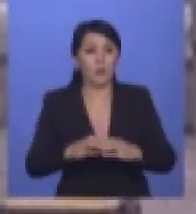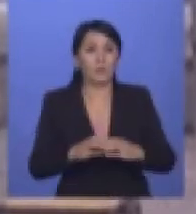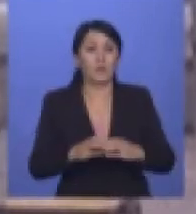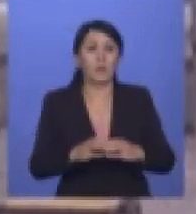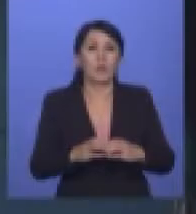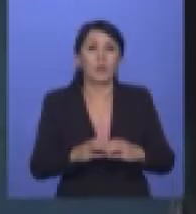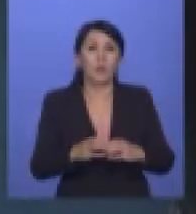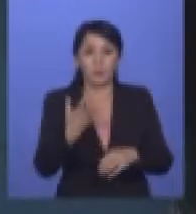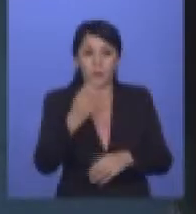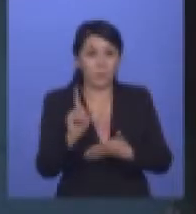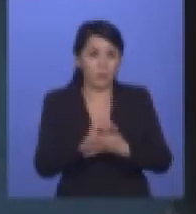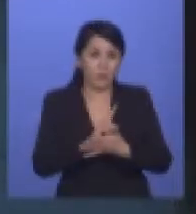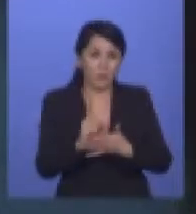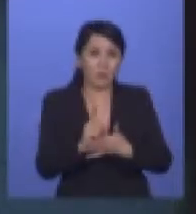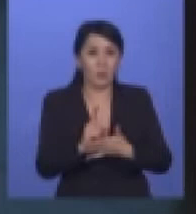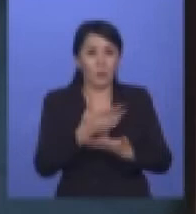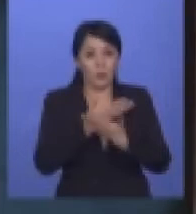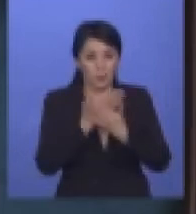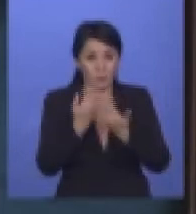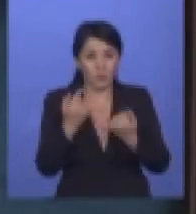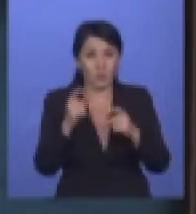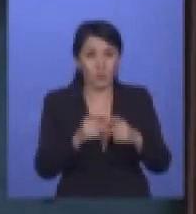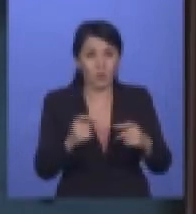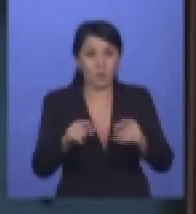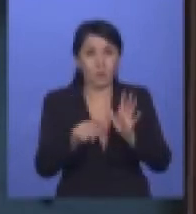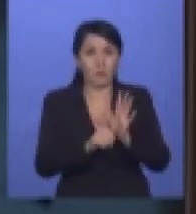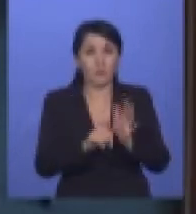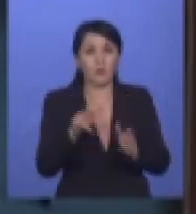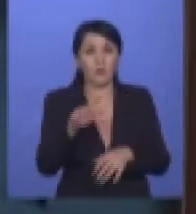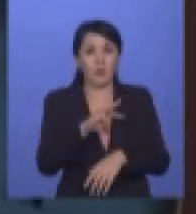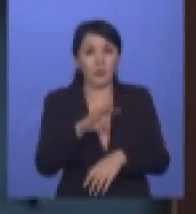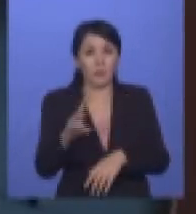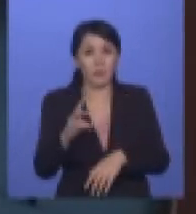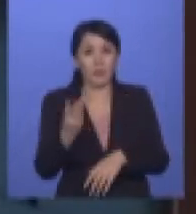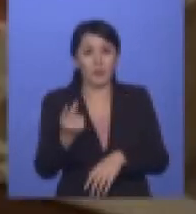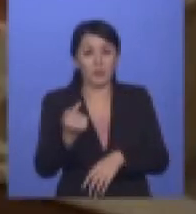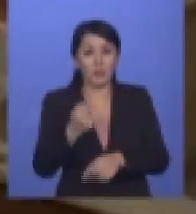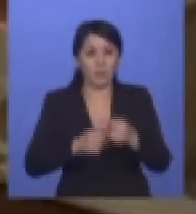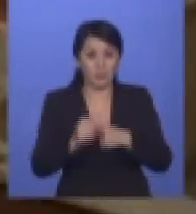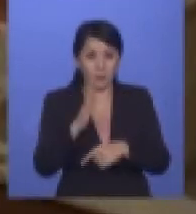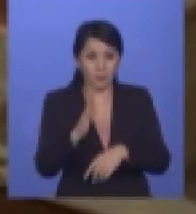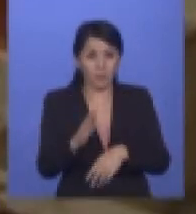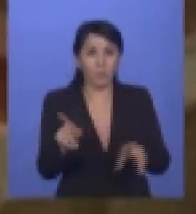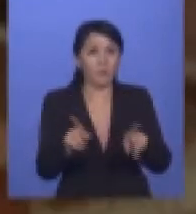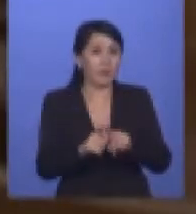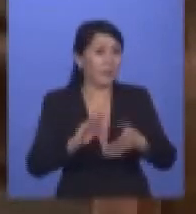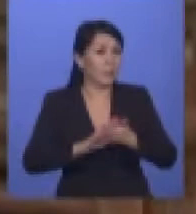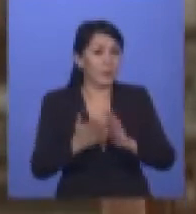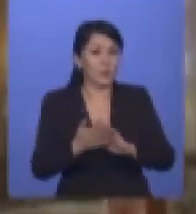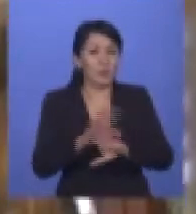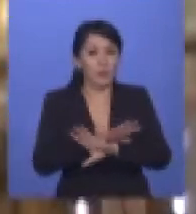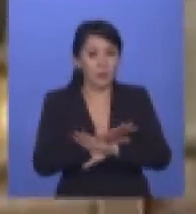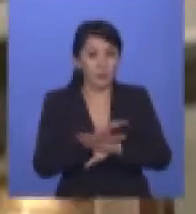11 компания жылу есептегіш құралдары жоқ тұтынушыларға 63 миллионнан астам тенгені қайтаратын болды. Мұнымен